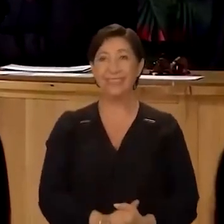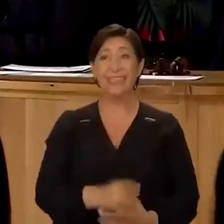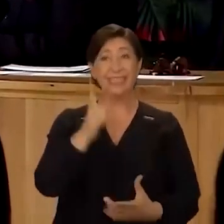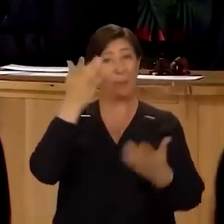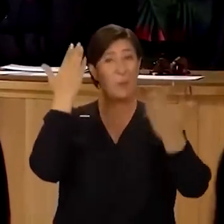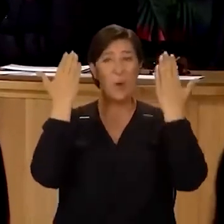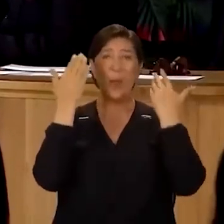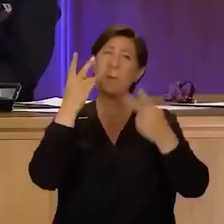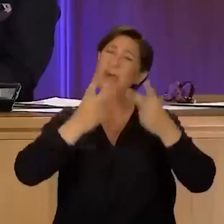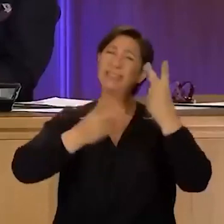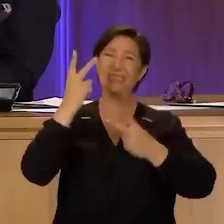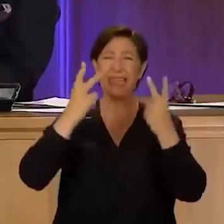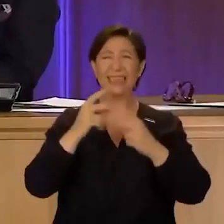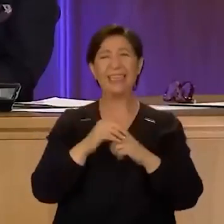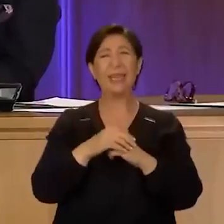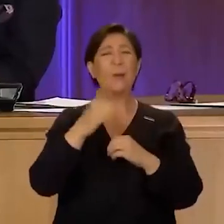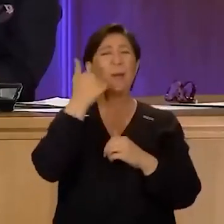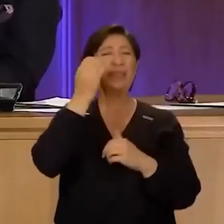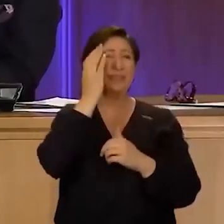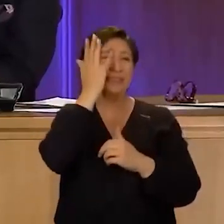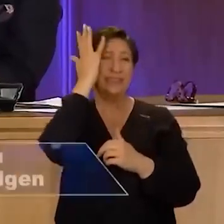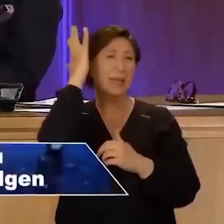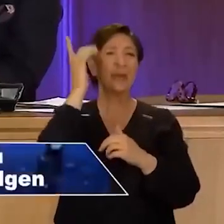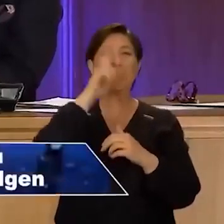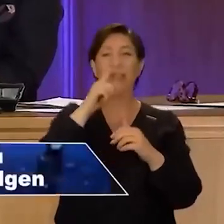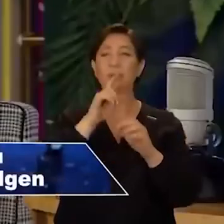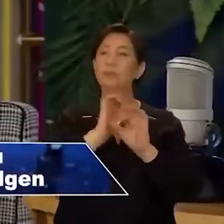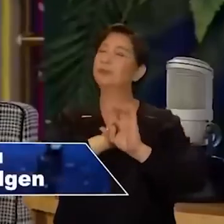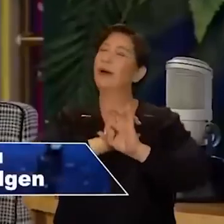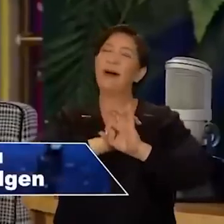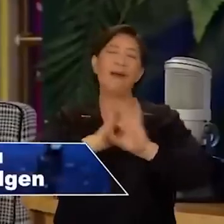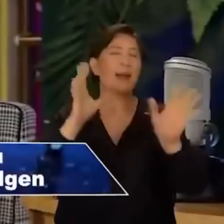boyuyorum birazcık bazen beyazı geliyor altlardan